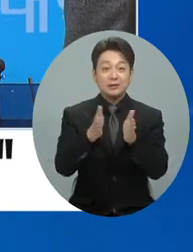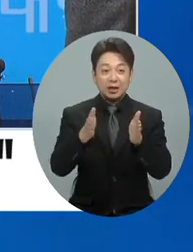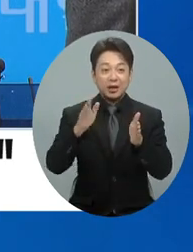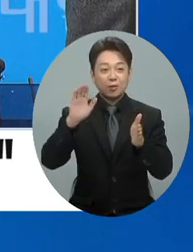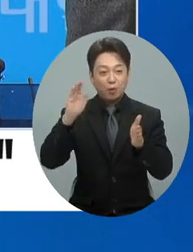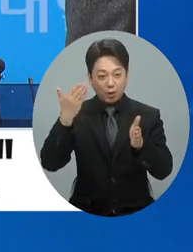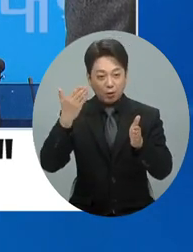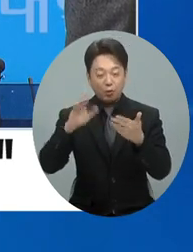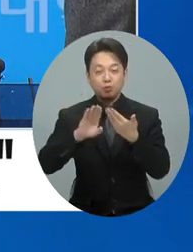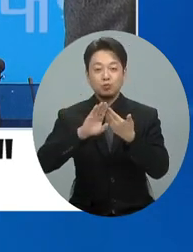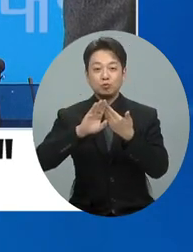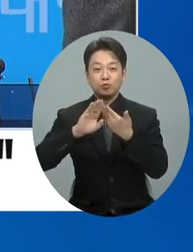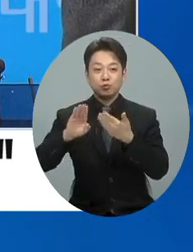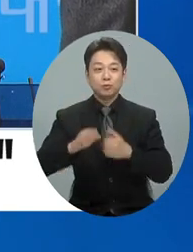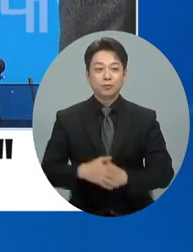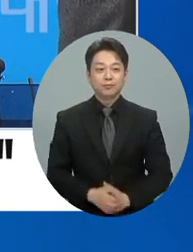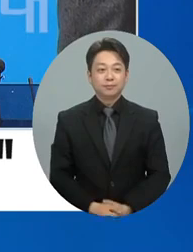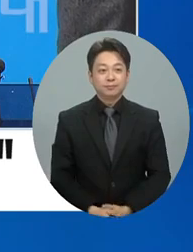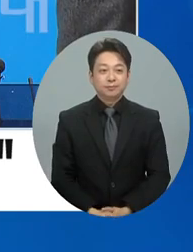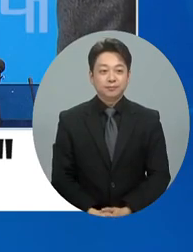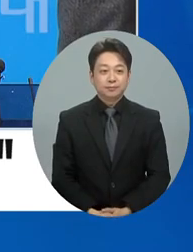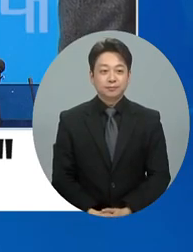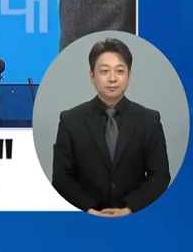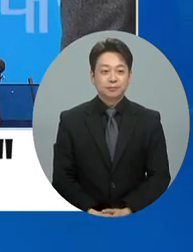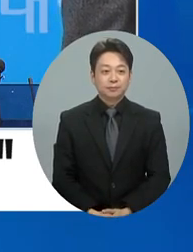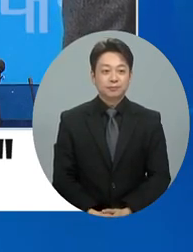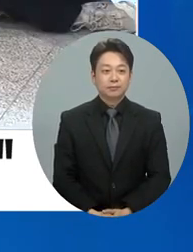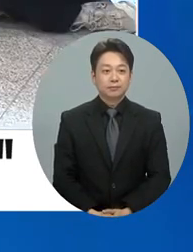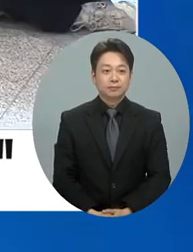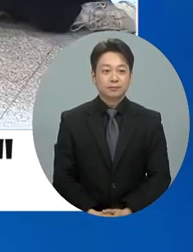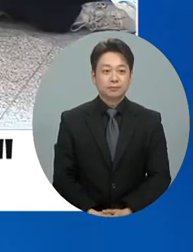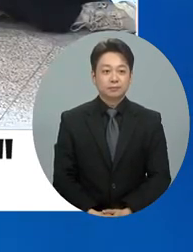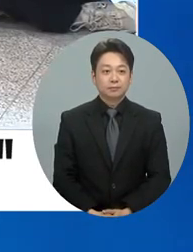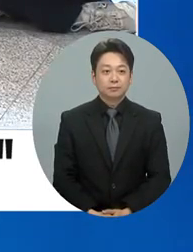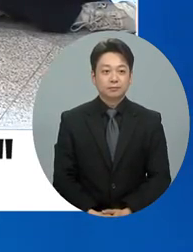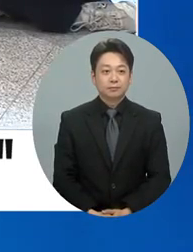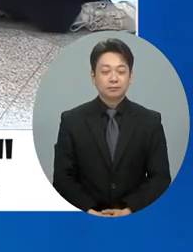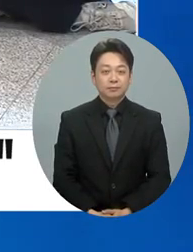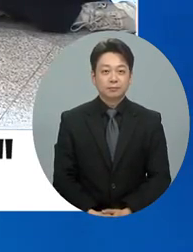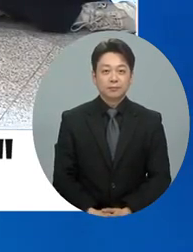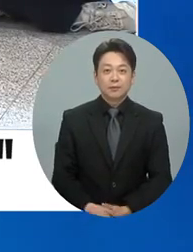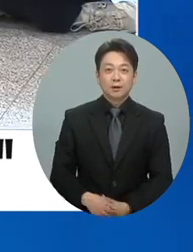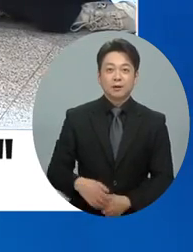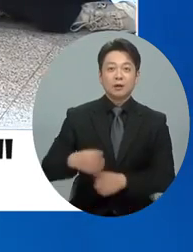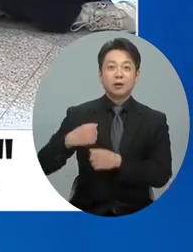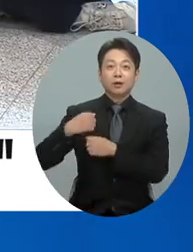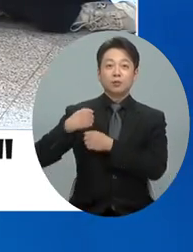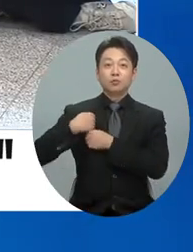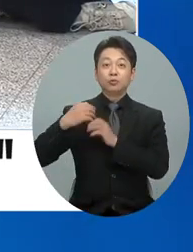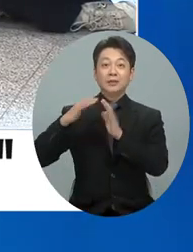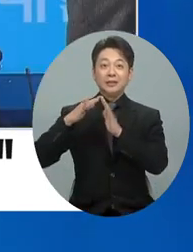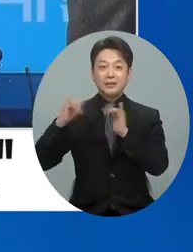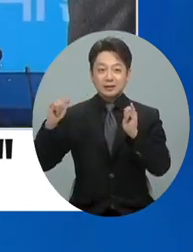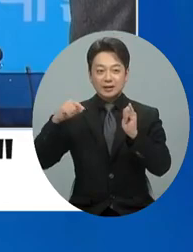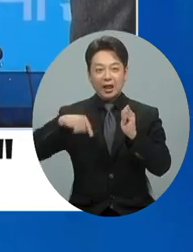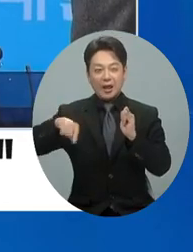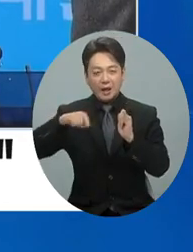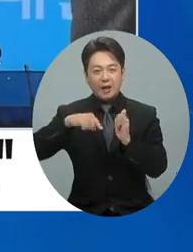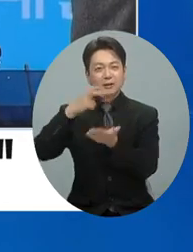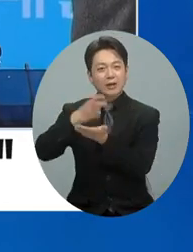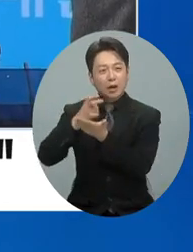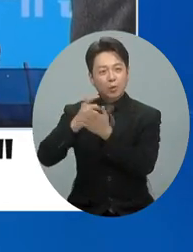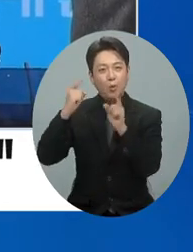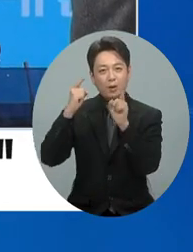정도 징병을 통해서 최소한의 이 군사훈련을 받고 그리고 예비군으로 전환하는 이런